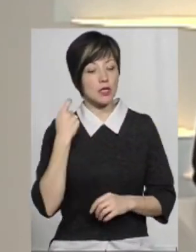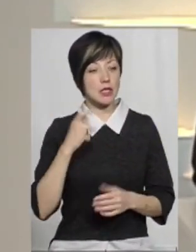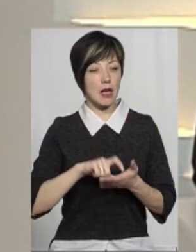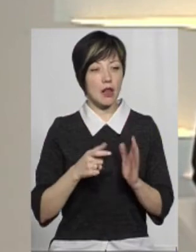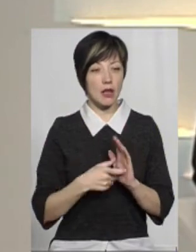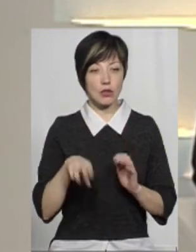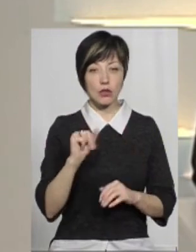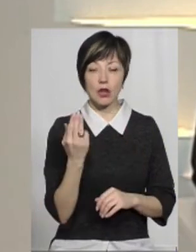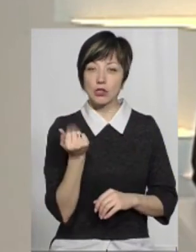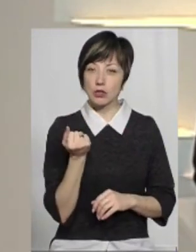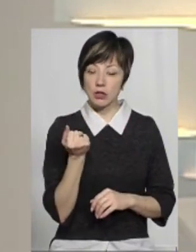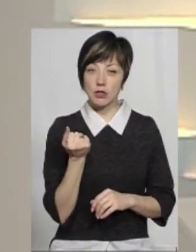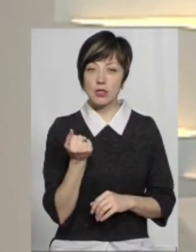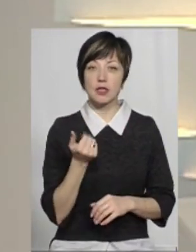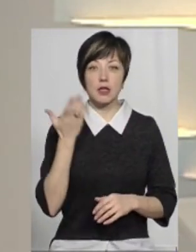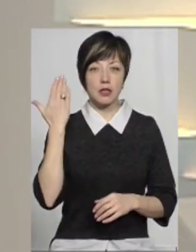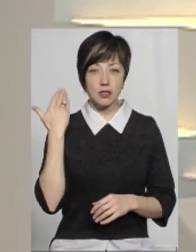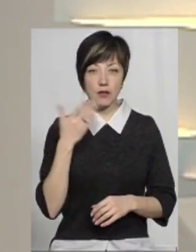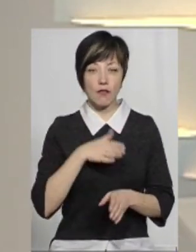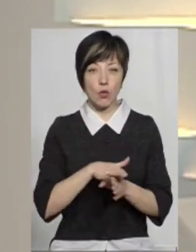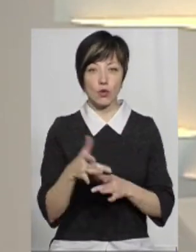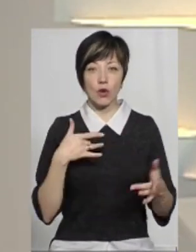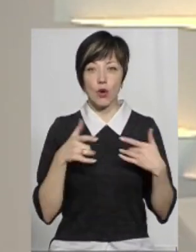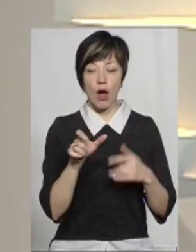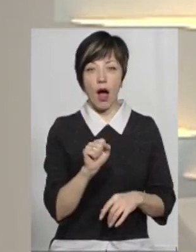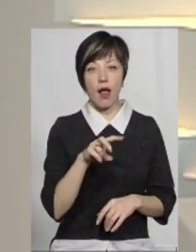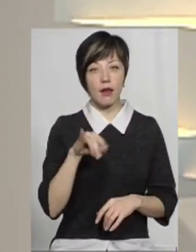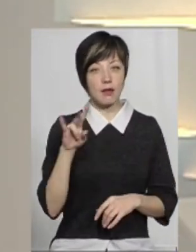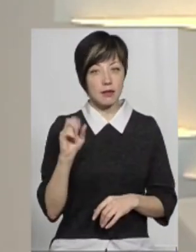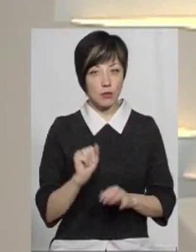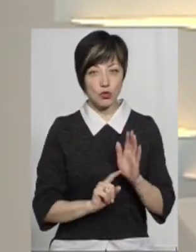11-класниця Дар'я Юзвишина, яка свого часу виконувала роль Аліни,